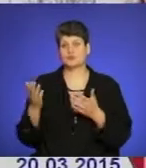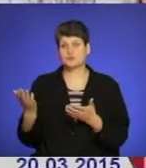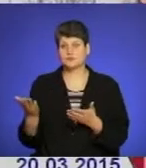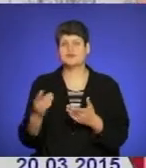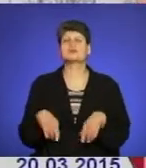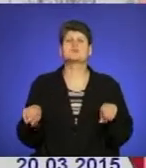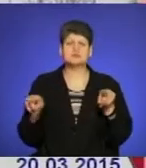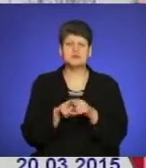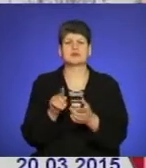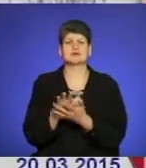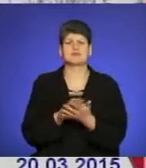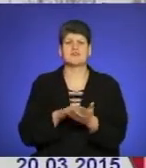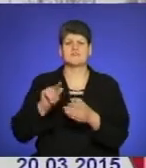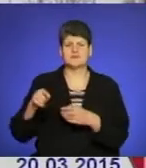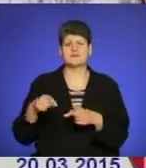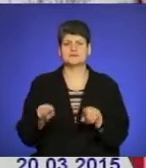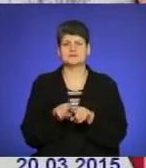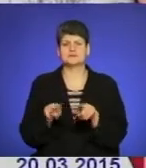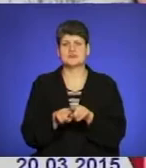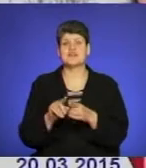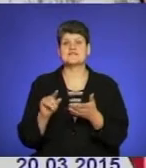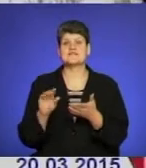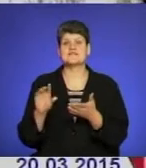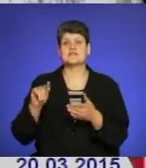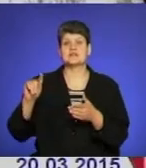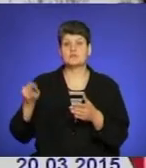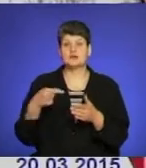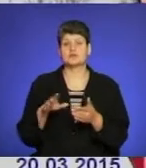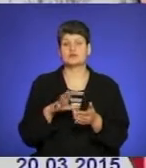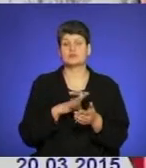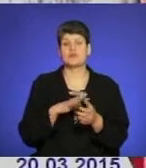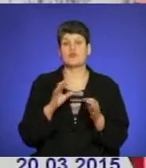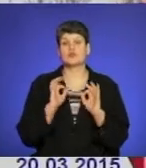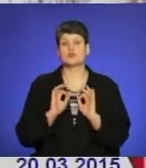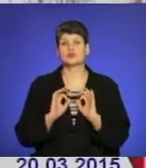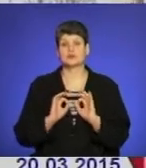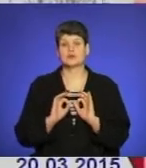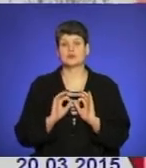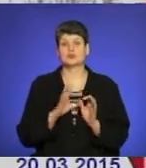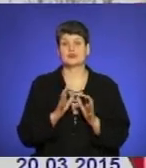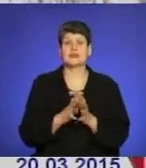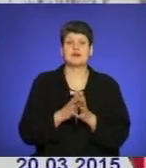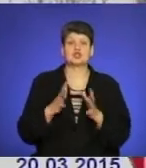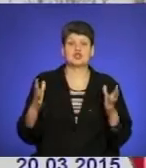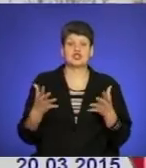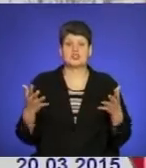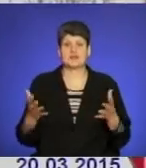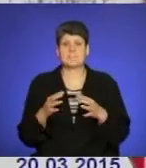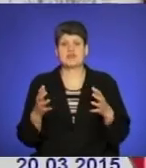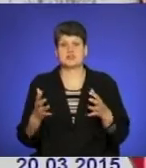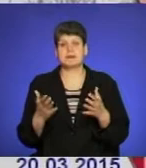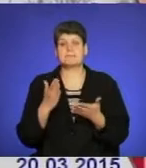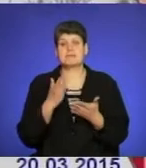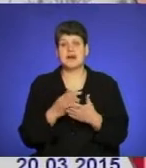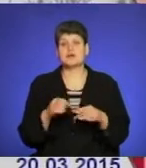тих самих позовних вимогах. Навіть скажу, що позовні вимоги в них прокуратури були набагато ширші і більші. І